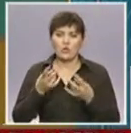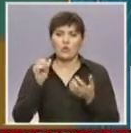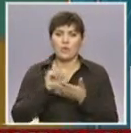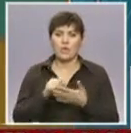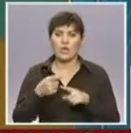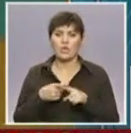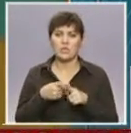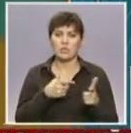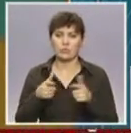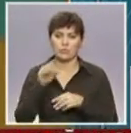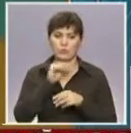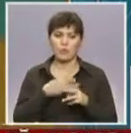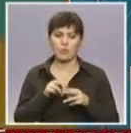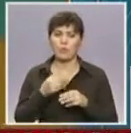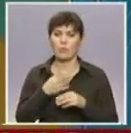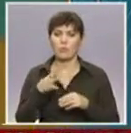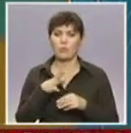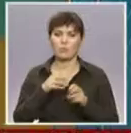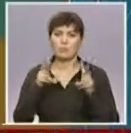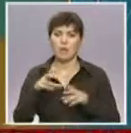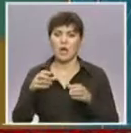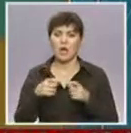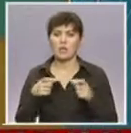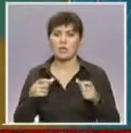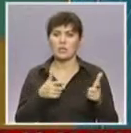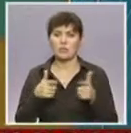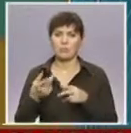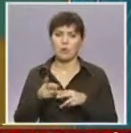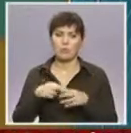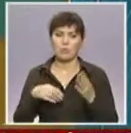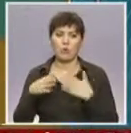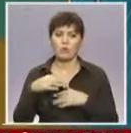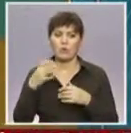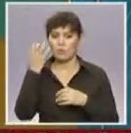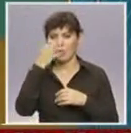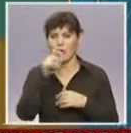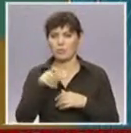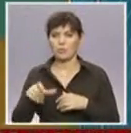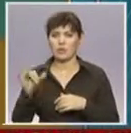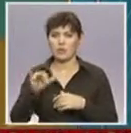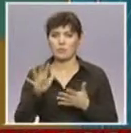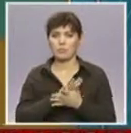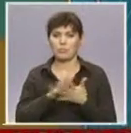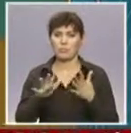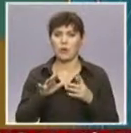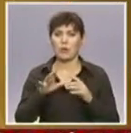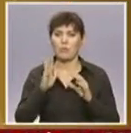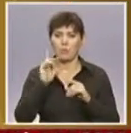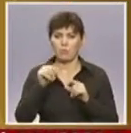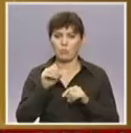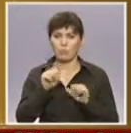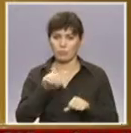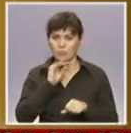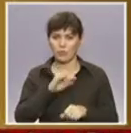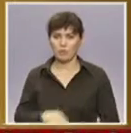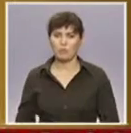құжаттың жартысын дайындап үлгердік. Енді олар бізге арнайы карта әзірлеп береді. Қуантатыны зағип жандардың енді тегін жүретіндігі болып отыр.